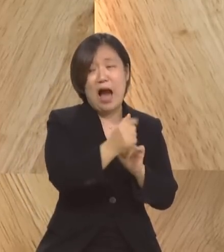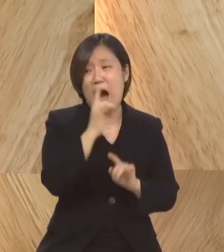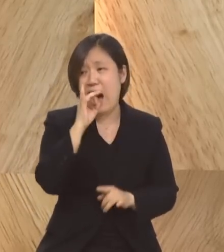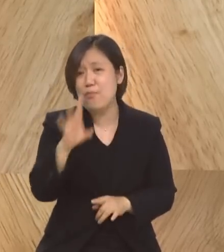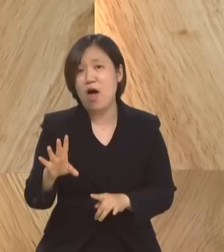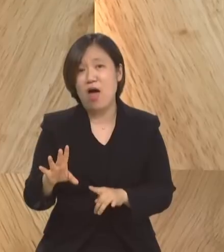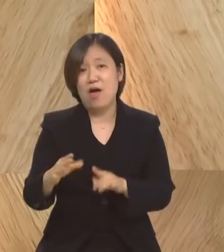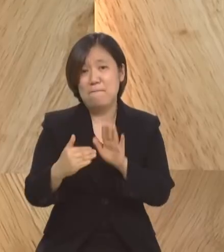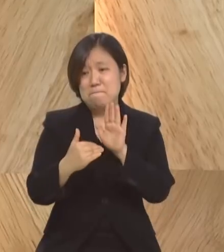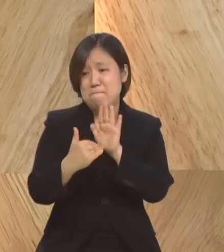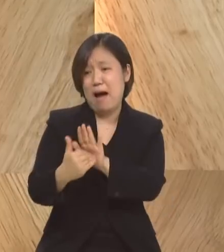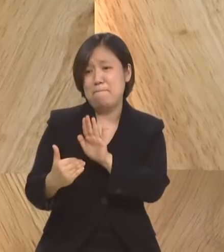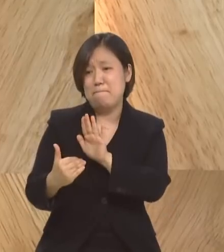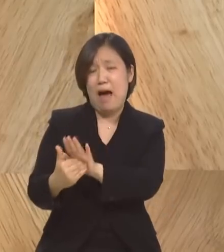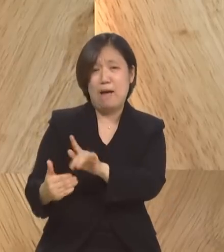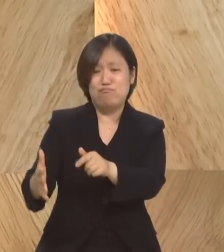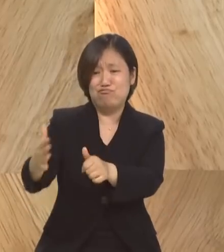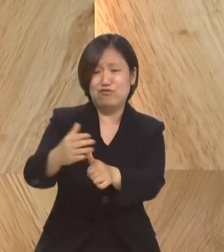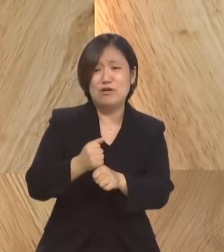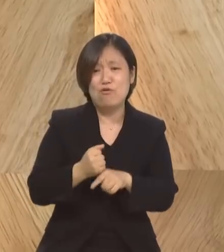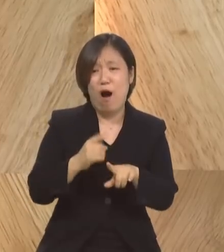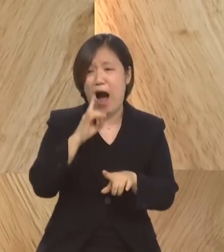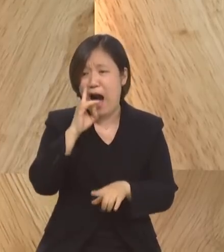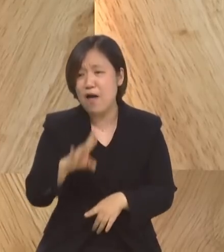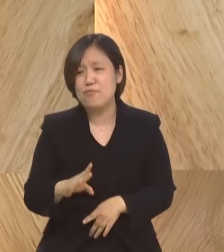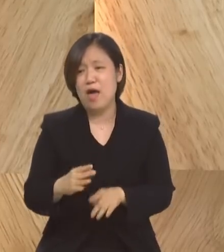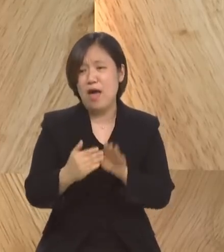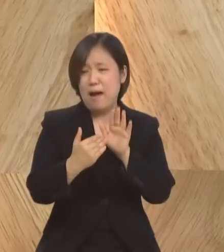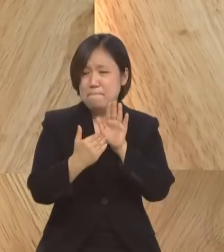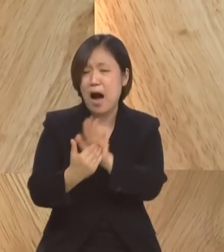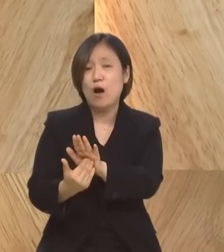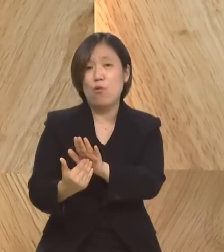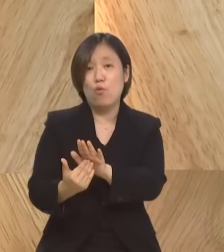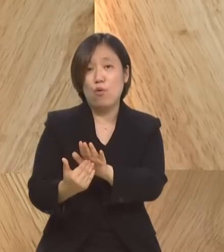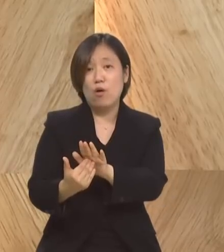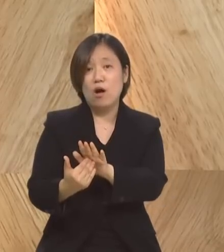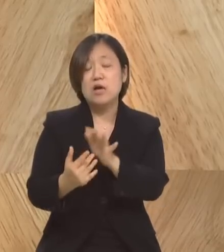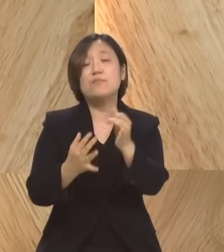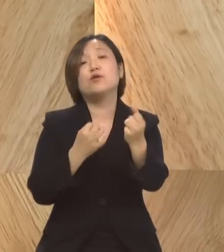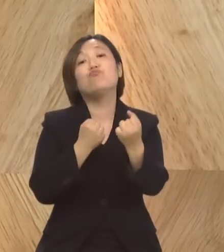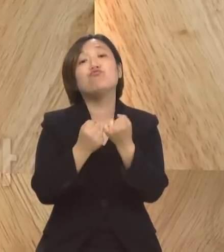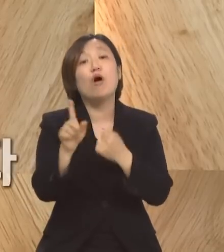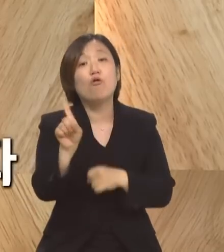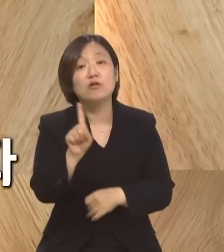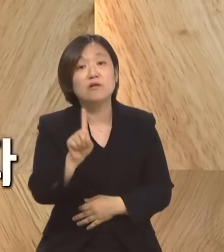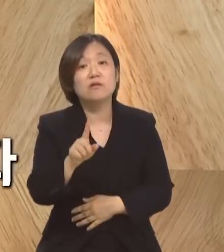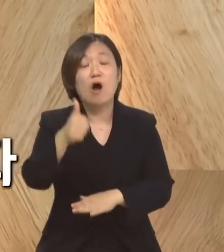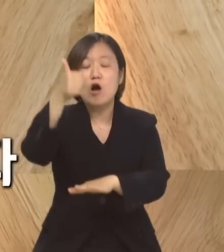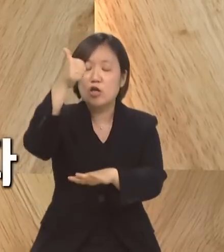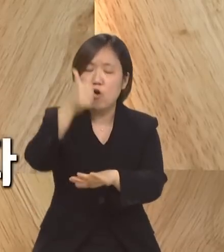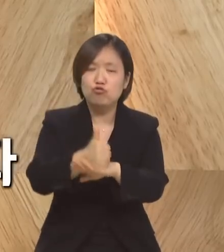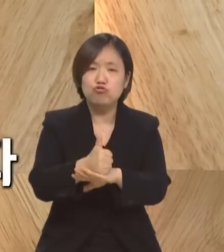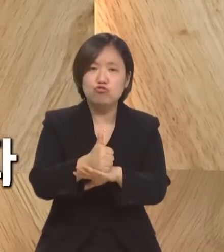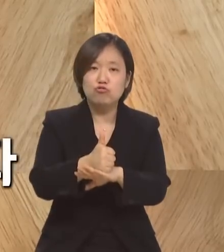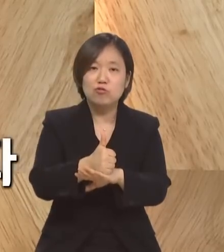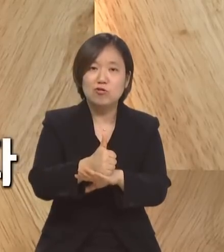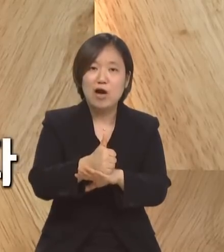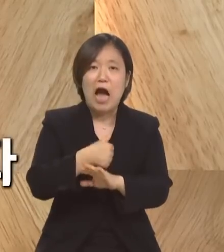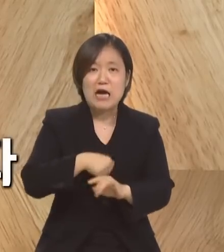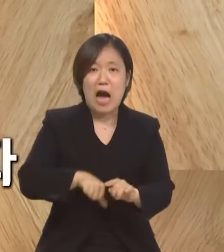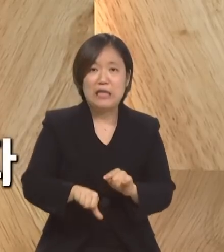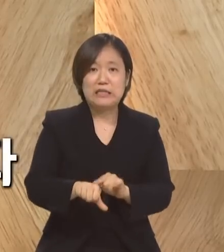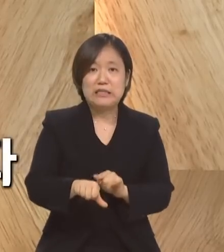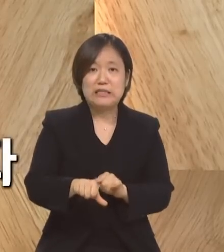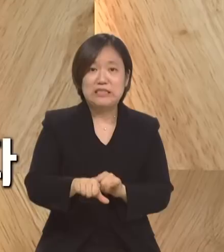그렇게 출가를 못하게 붙들고 맞고 붙들고 막았지만 결국은 싯다르타 왕자가 이제